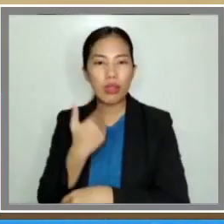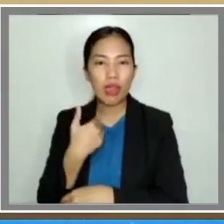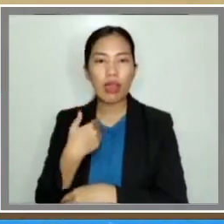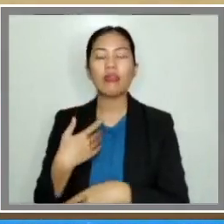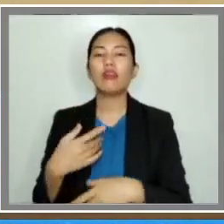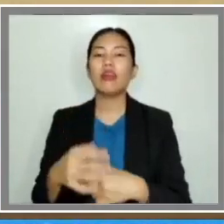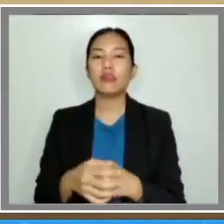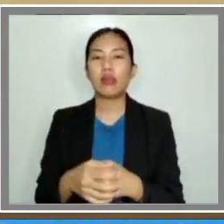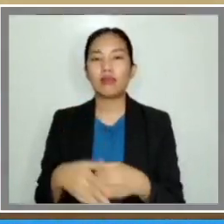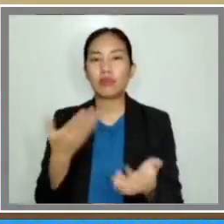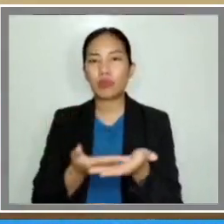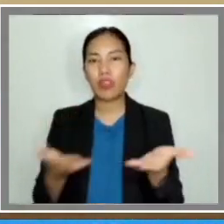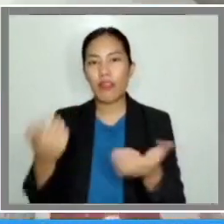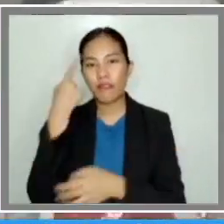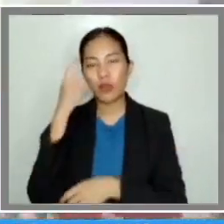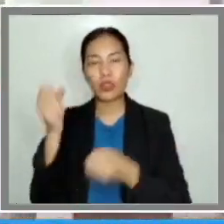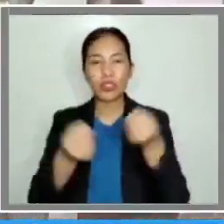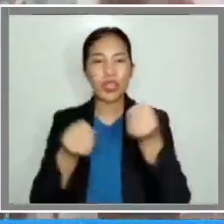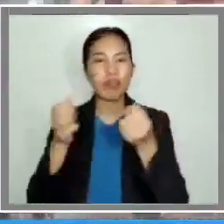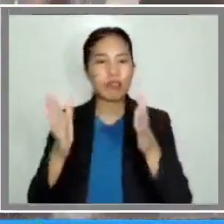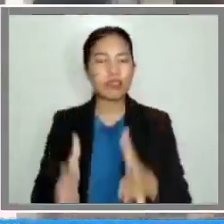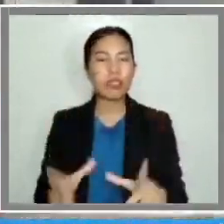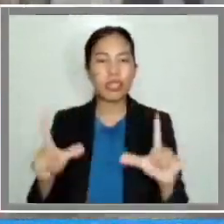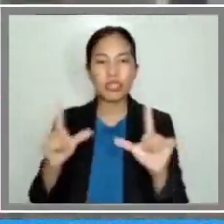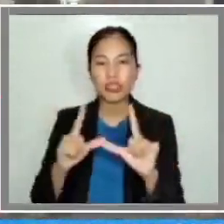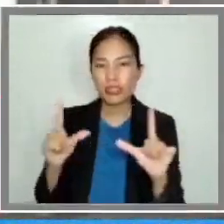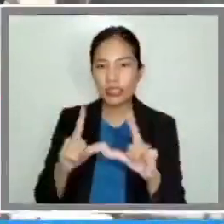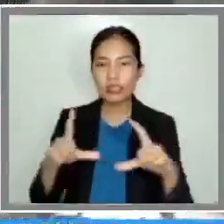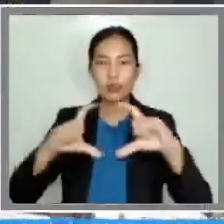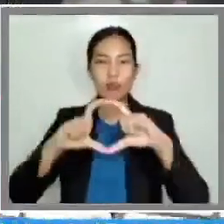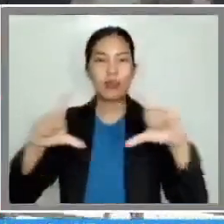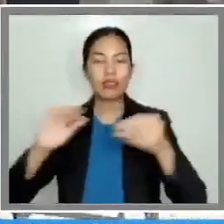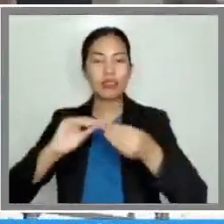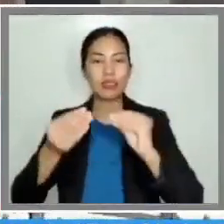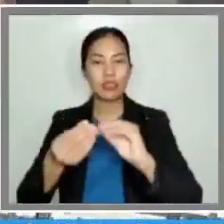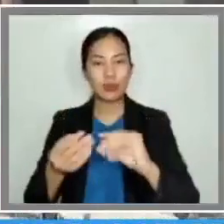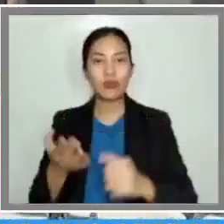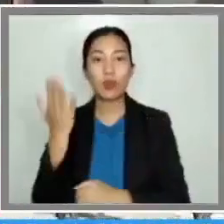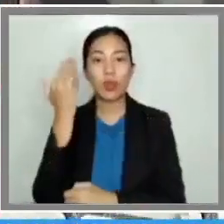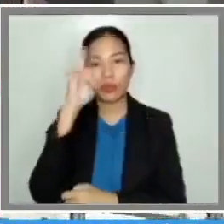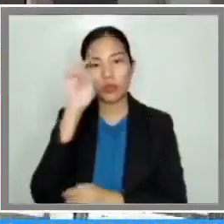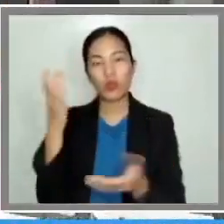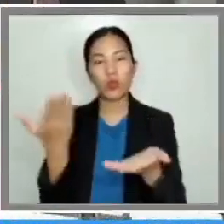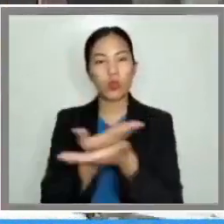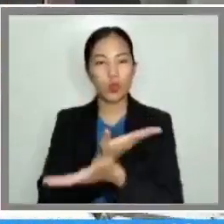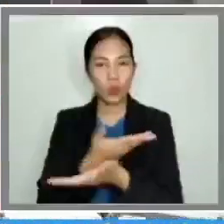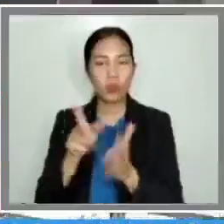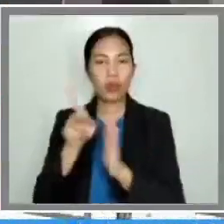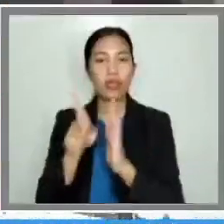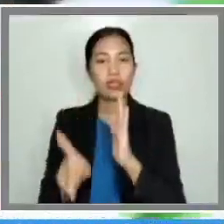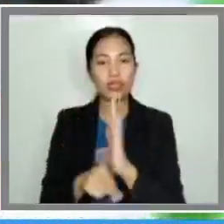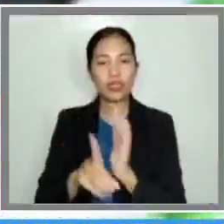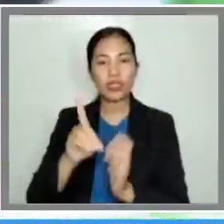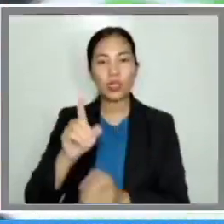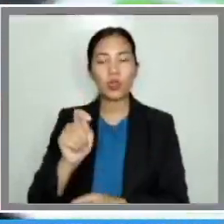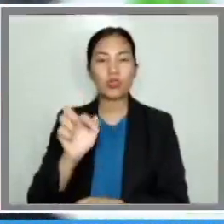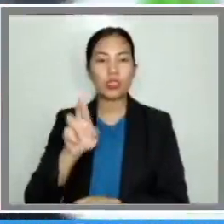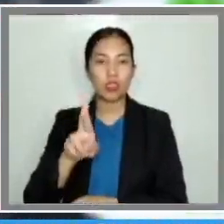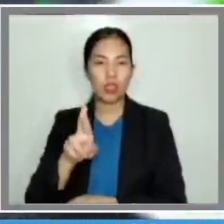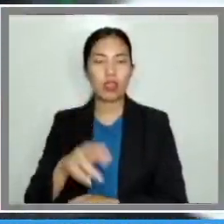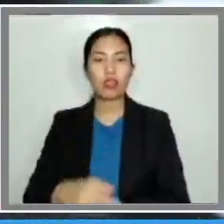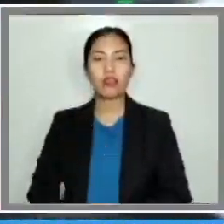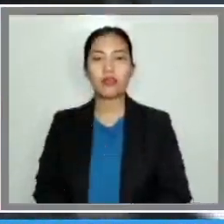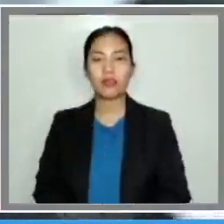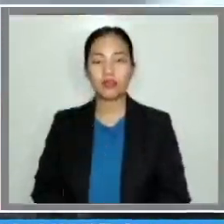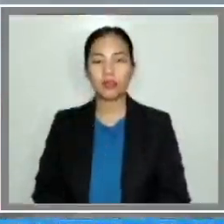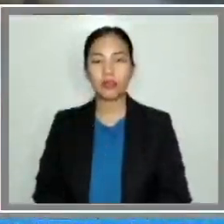Tugade na hindi naagapan ang supply ng ito dahil sa bagong pulisiya ng DOTR na kung nampas 50 million pesos ang kontrata ay DOTR Central Office